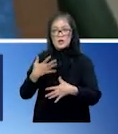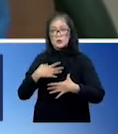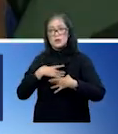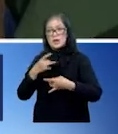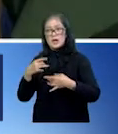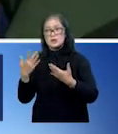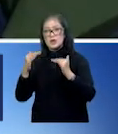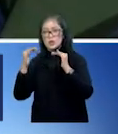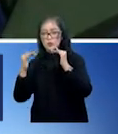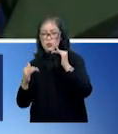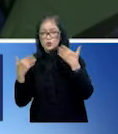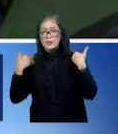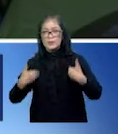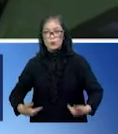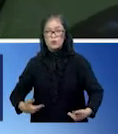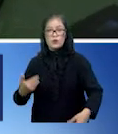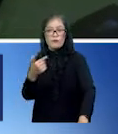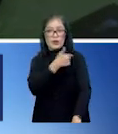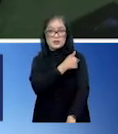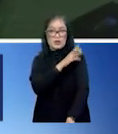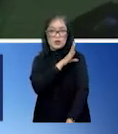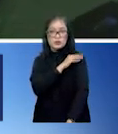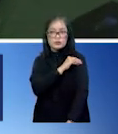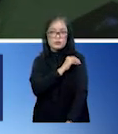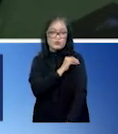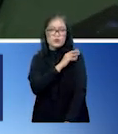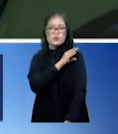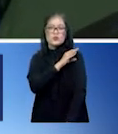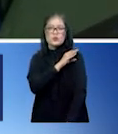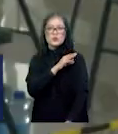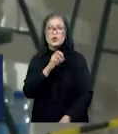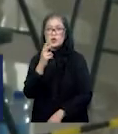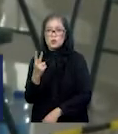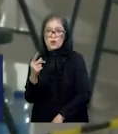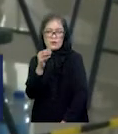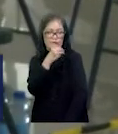efektivitasnya, sehingga vaksinasi booster dosis kedua ini dinilai bisa meningkatkan